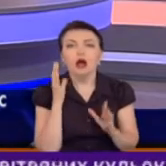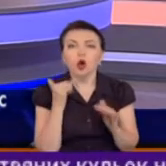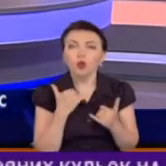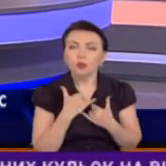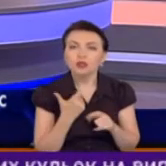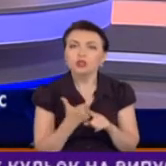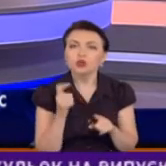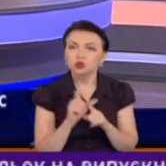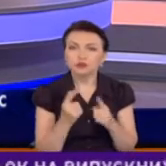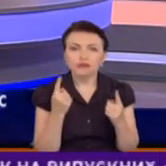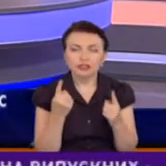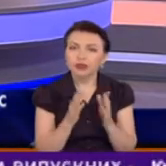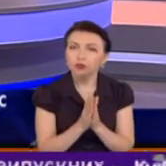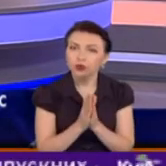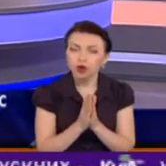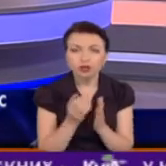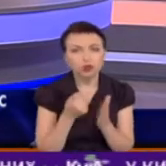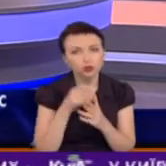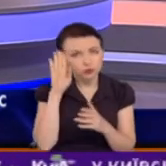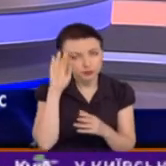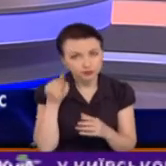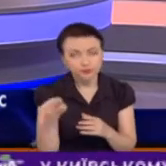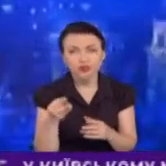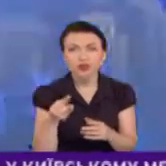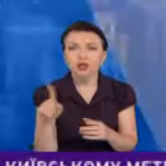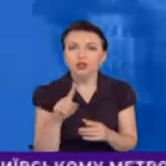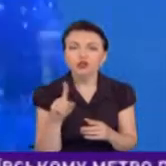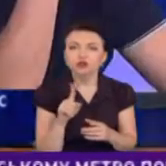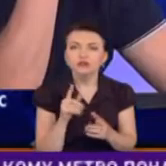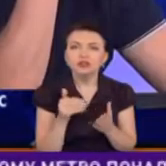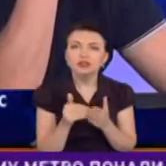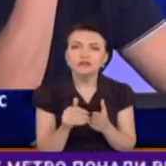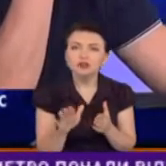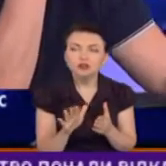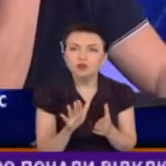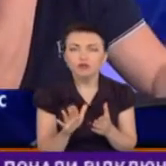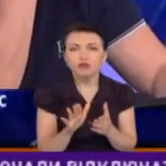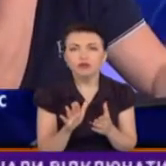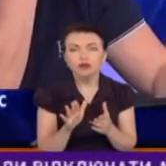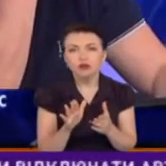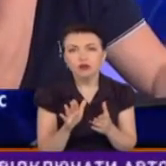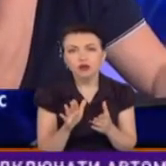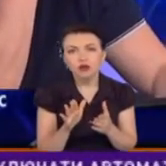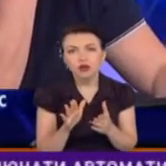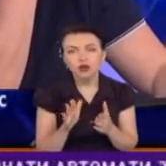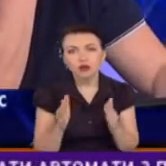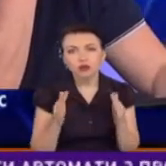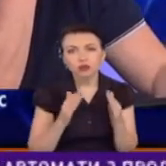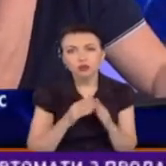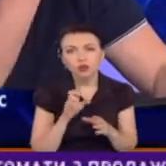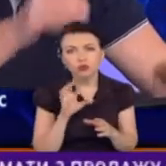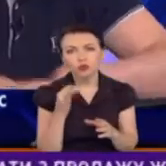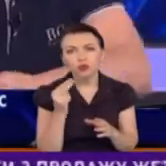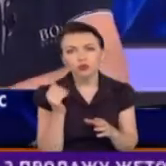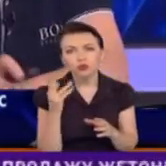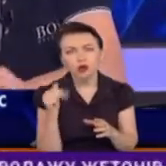дуже велике прохання до пана Кучеренко, щоб він не відмовив будинок Бойчука, 29,